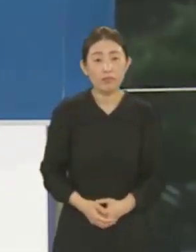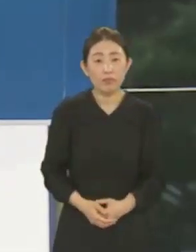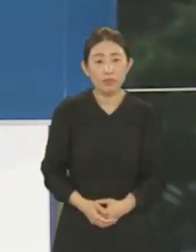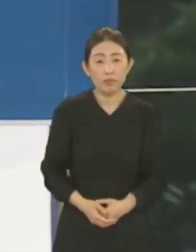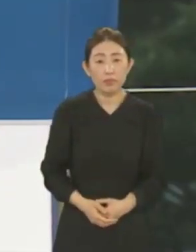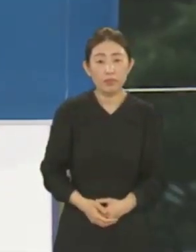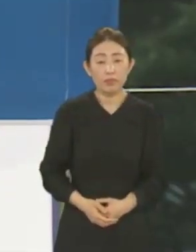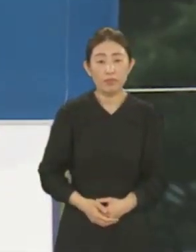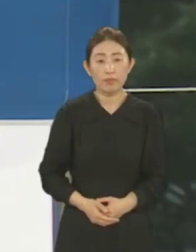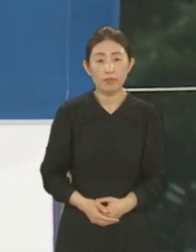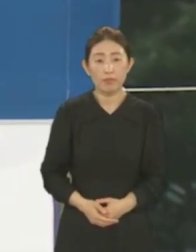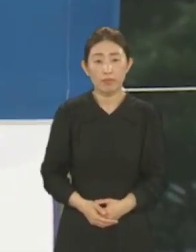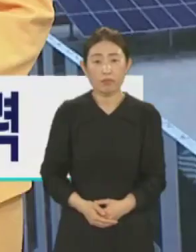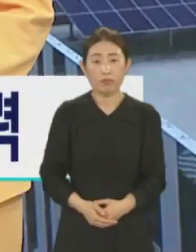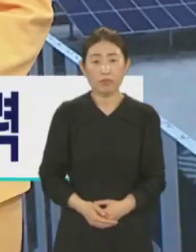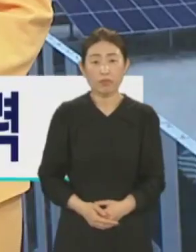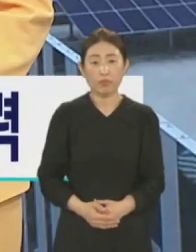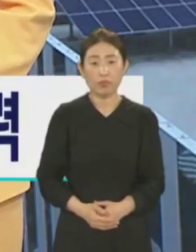김진석입니다